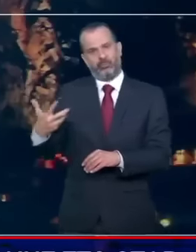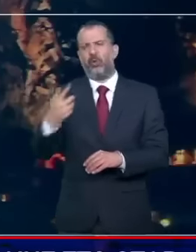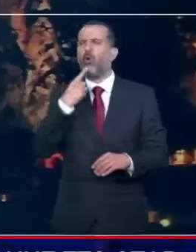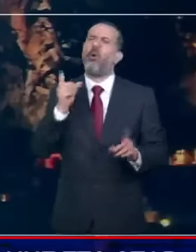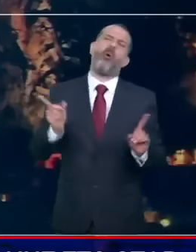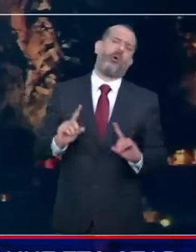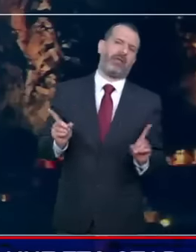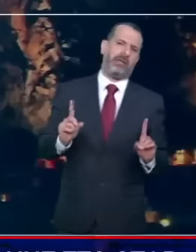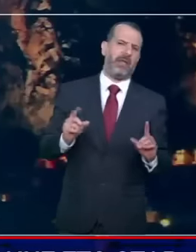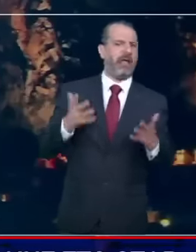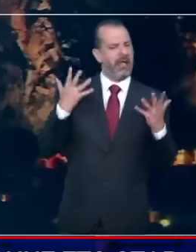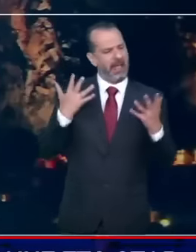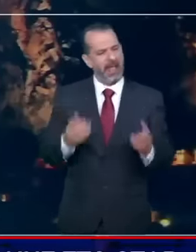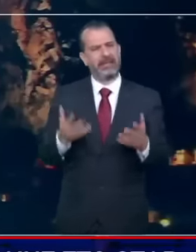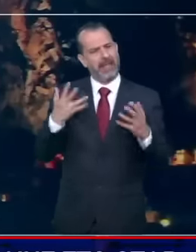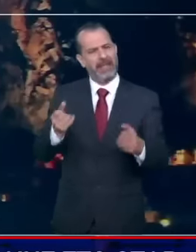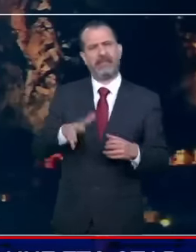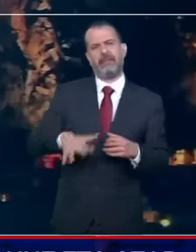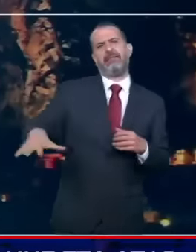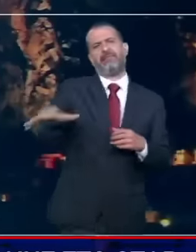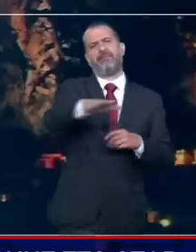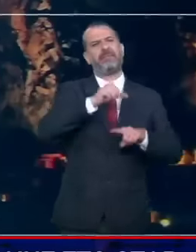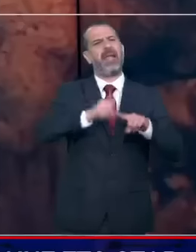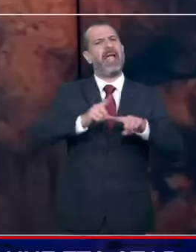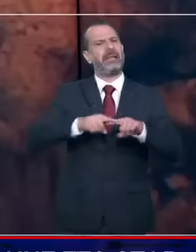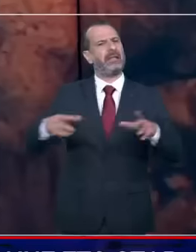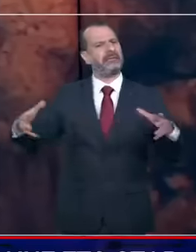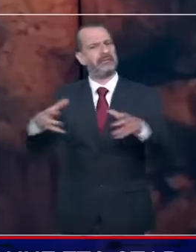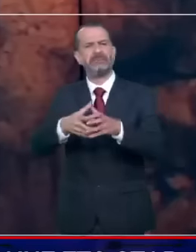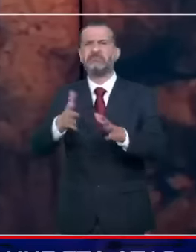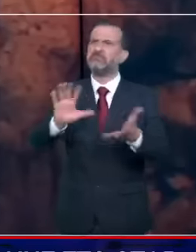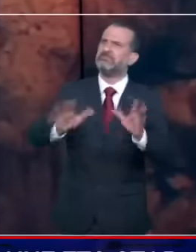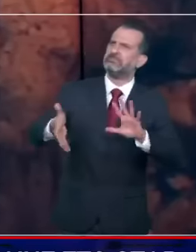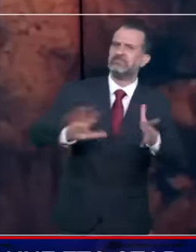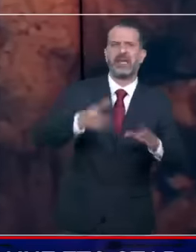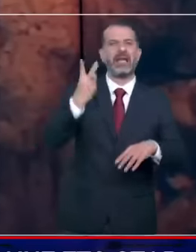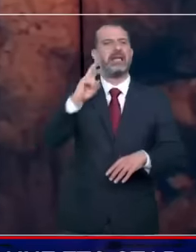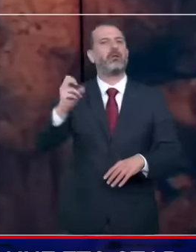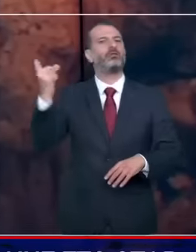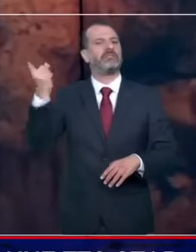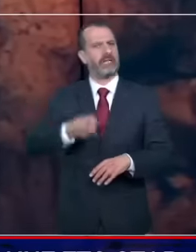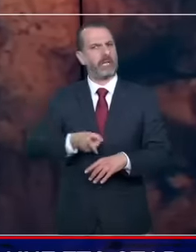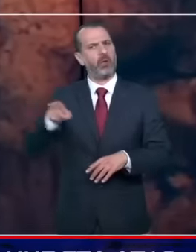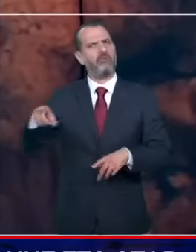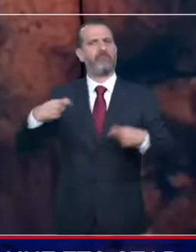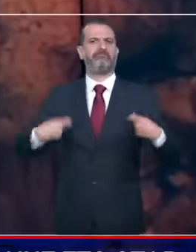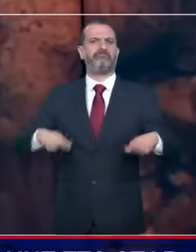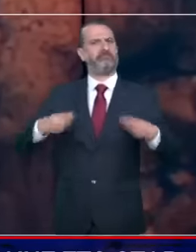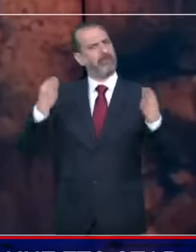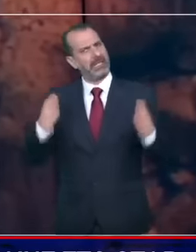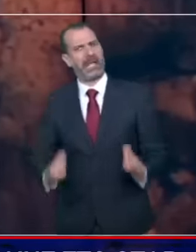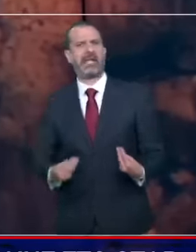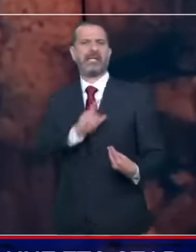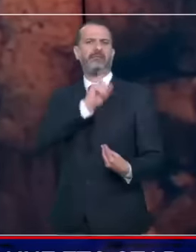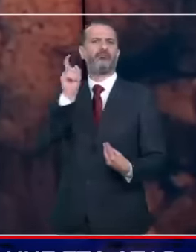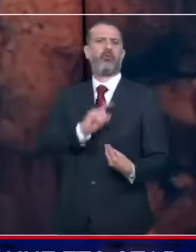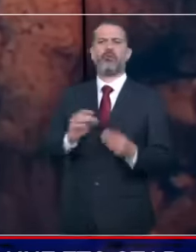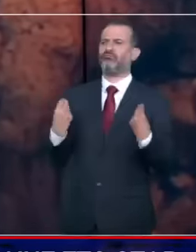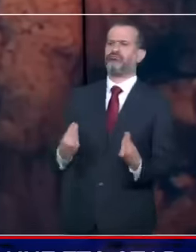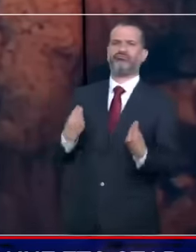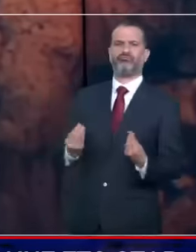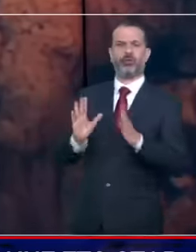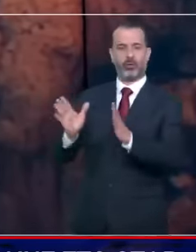ισχύει. Υπάρχει μια μερίδα του πληθυσμού, θα έλεγα είναι κοντά στο 20%, που όντως ευημερεί. Mm-hmm. Και υπάρχει μια άλλη